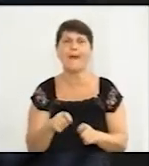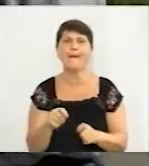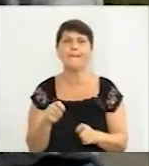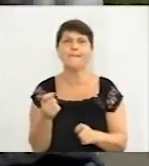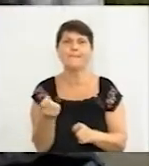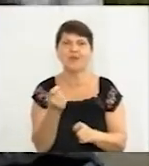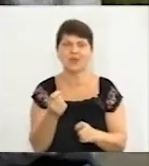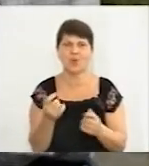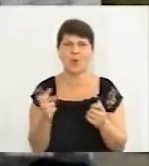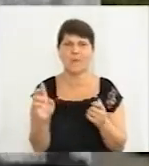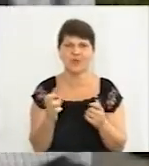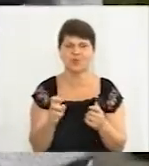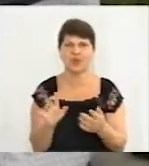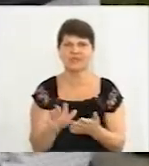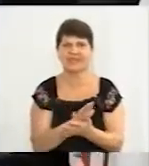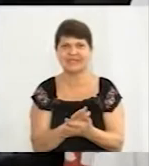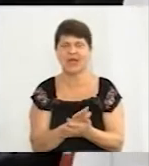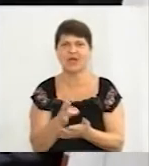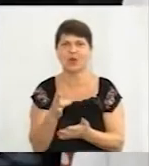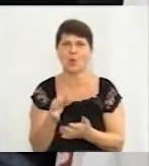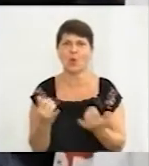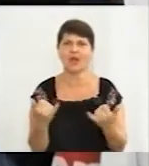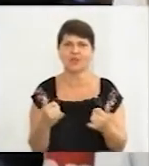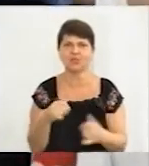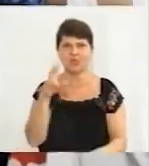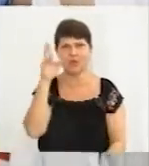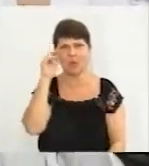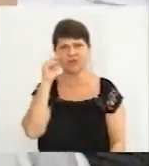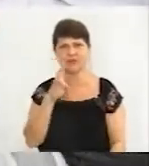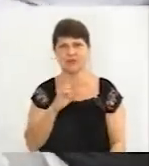та санітарно-хімічні показники.